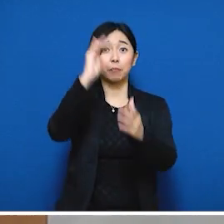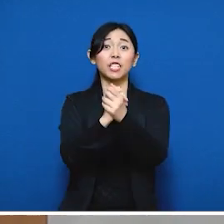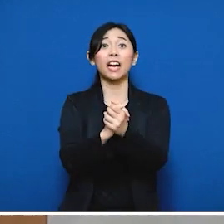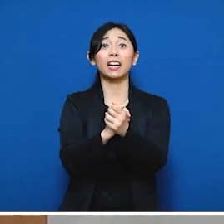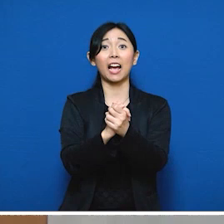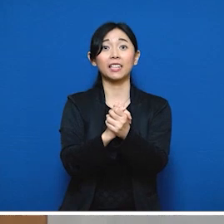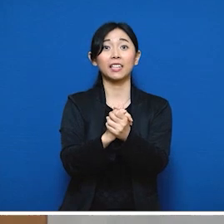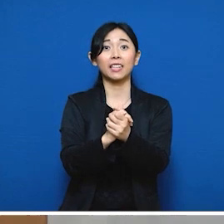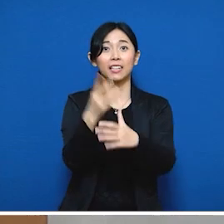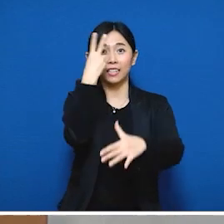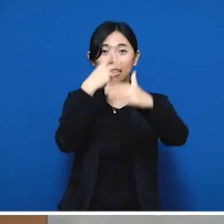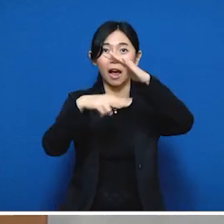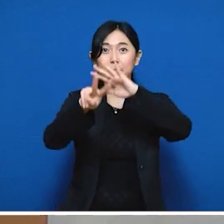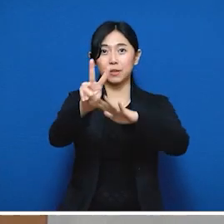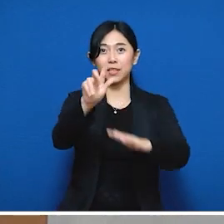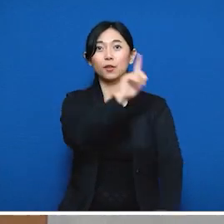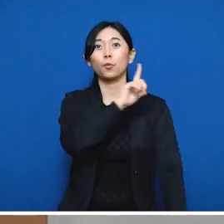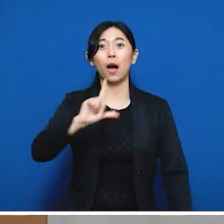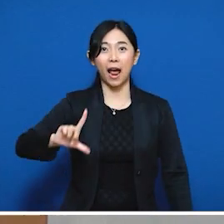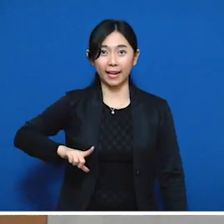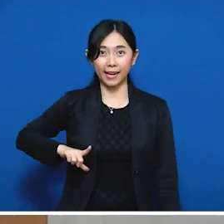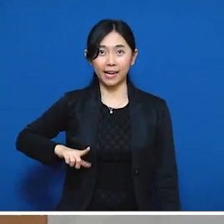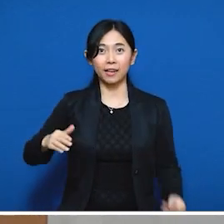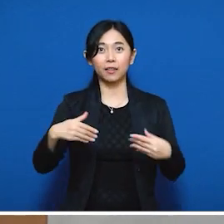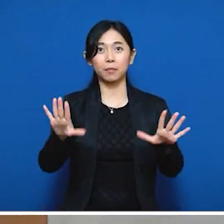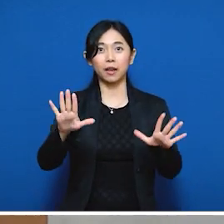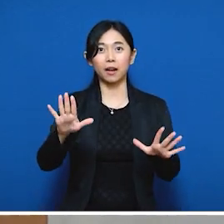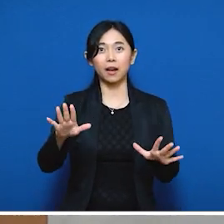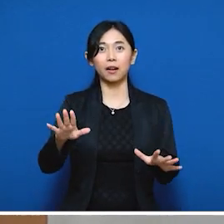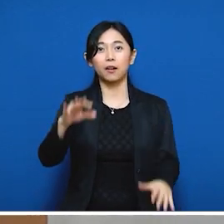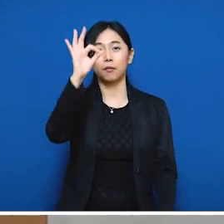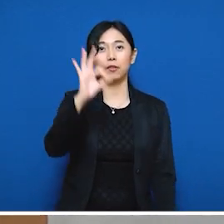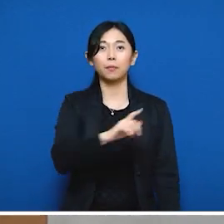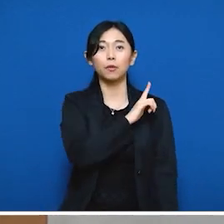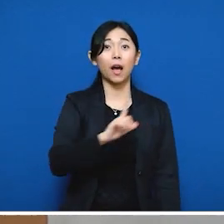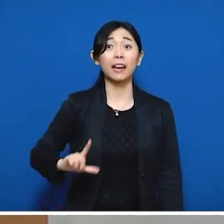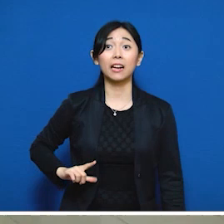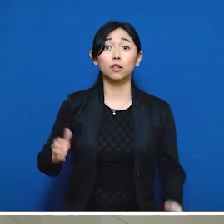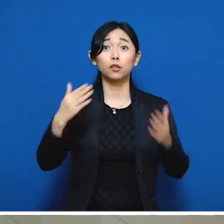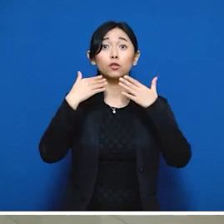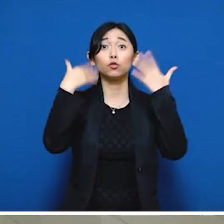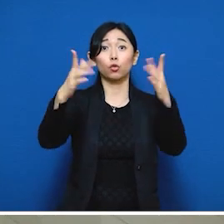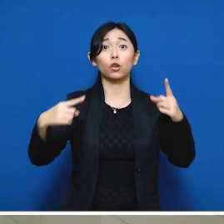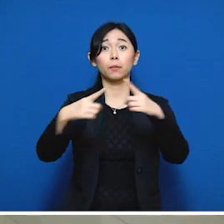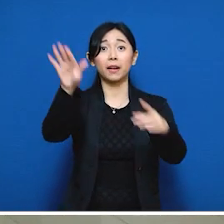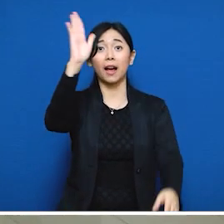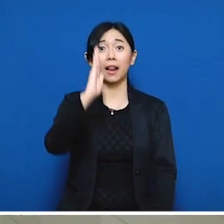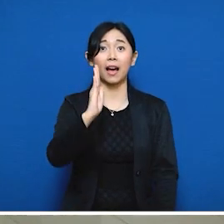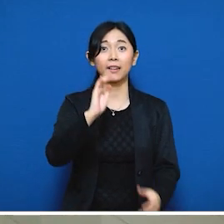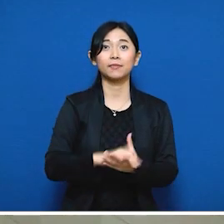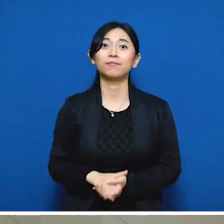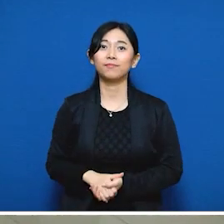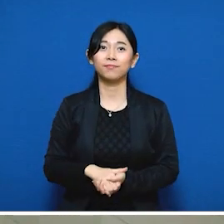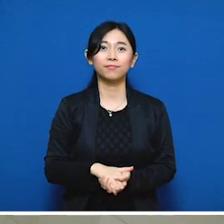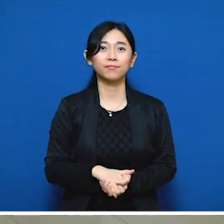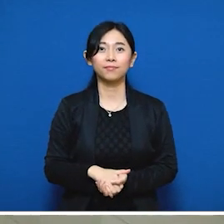jabatan Nabi Tuhan. Demikianlah sabda Tuhan. Kepada Allah.